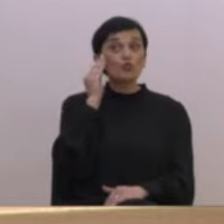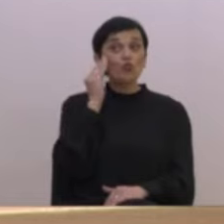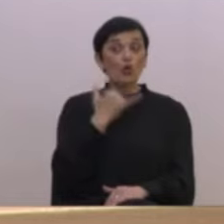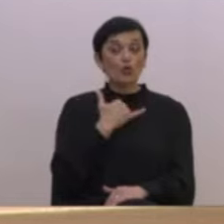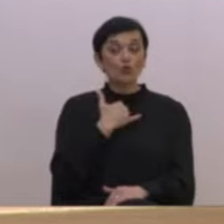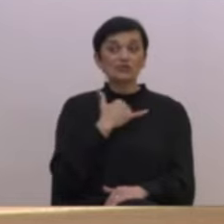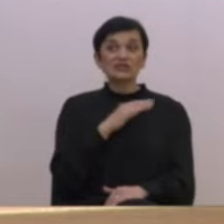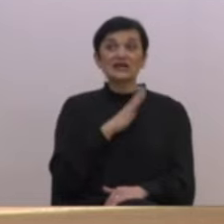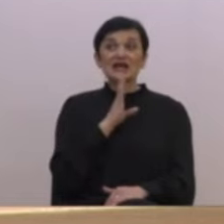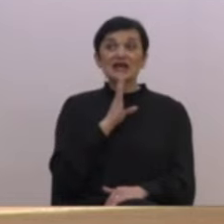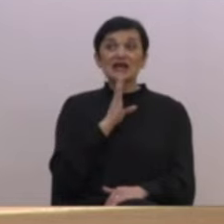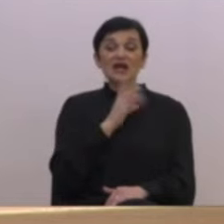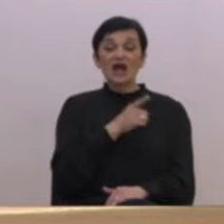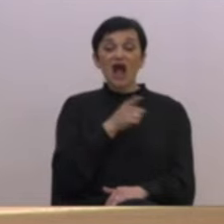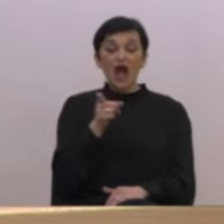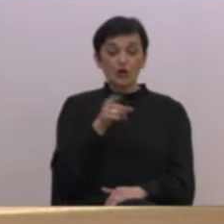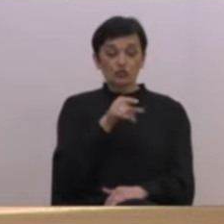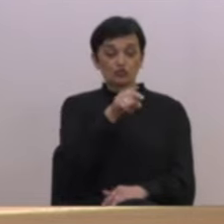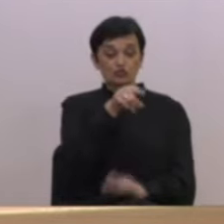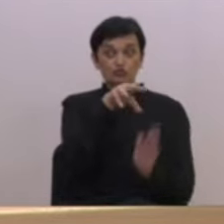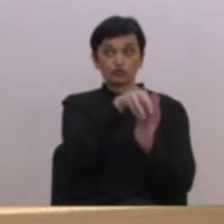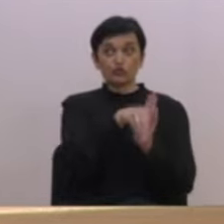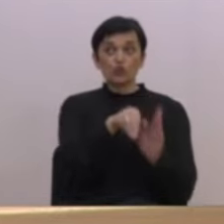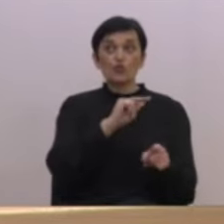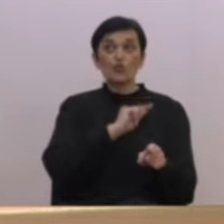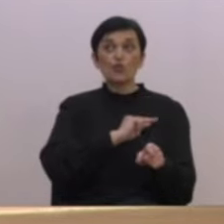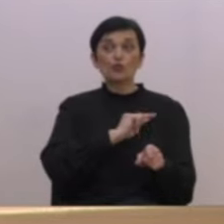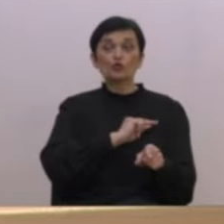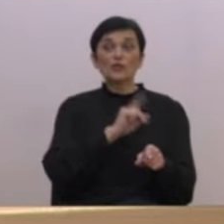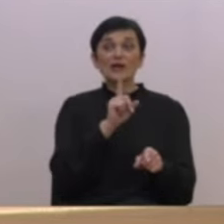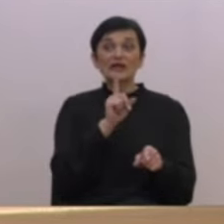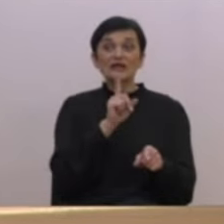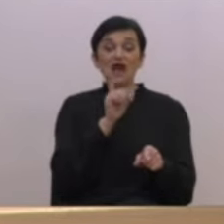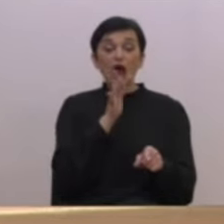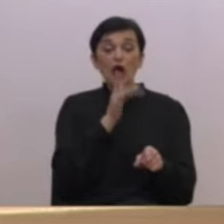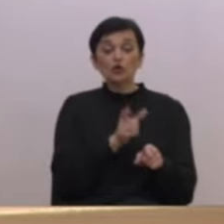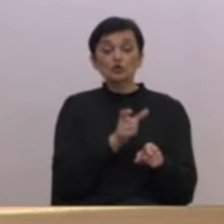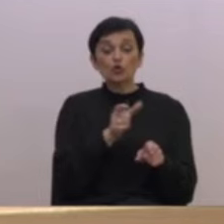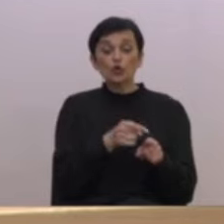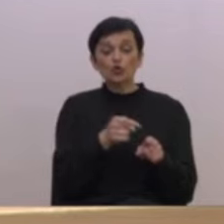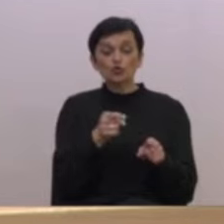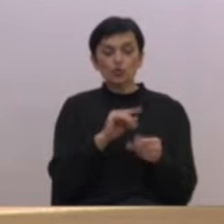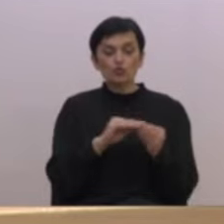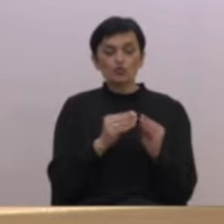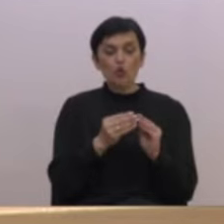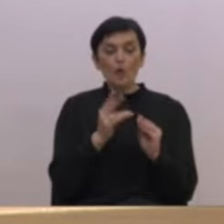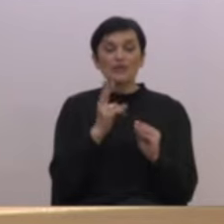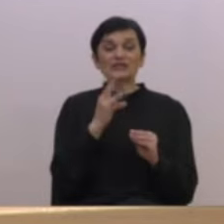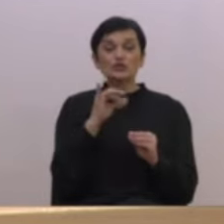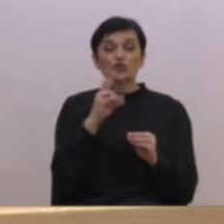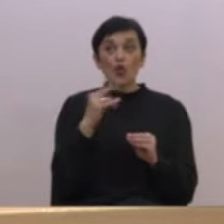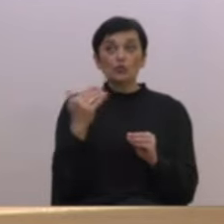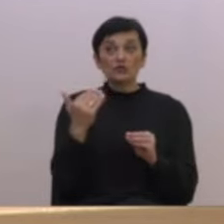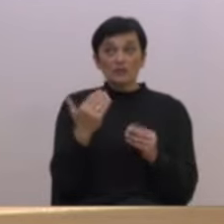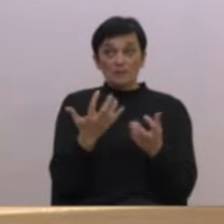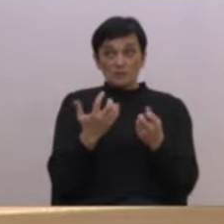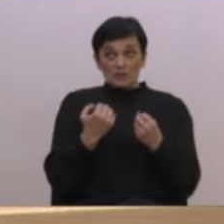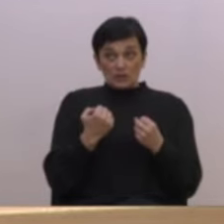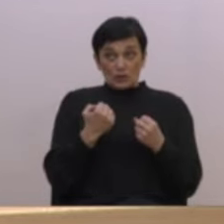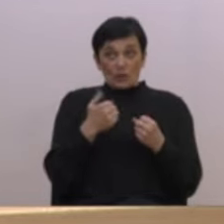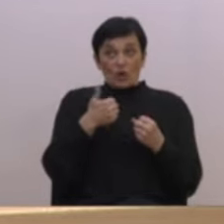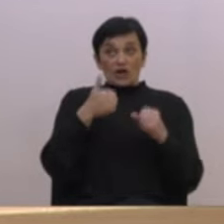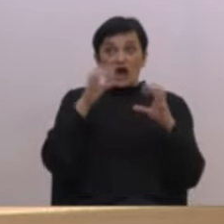ეს ქალები თქვენთან მუშაობენ. მაგრამ რაღაც მომენტში მე გიქმნით პრობლემას ნინო წილოსანის მიერ მიღებული კარგი კანონი და